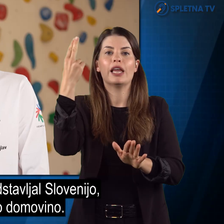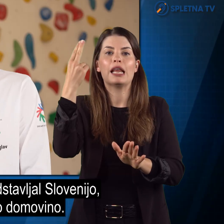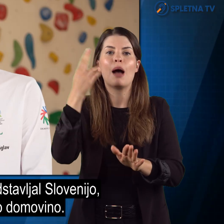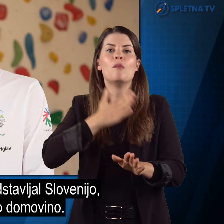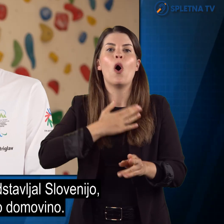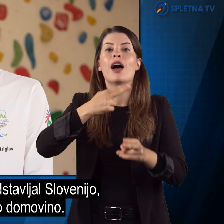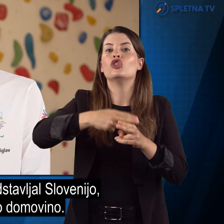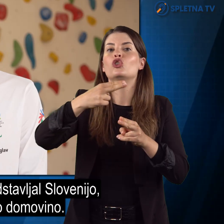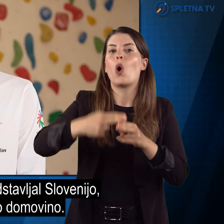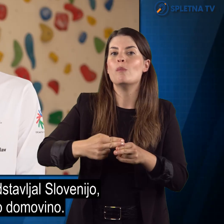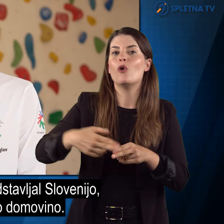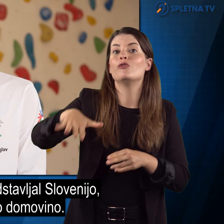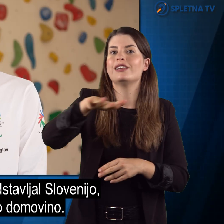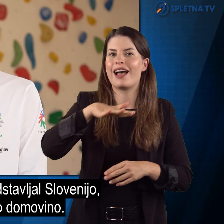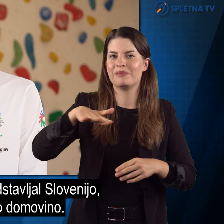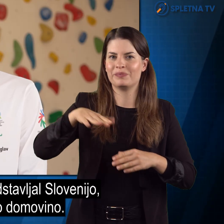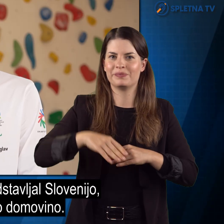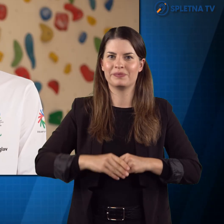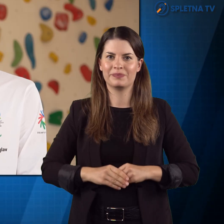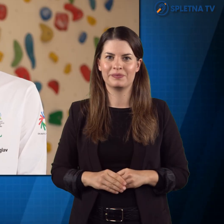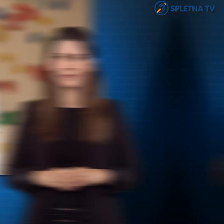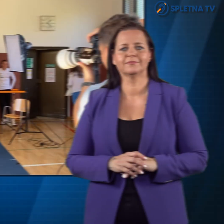Slovenijo, mojo domovino.